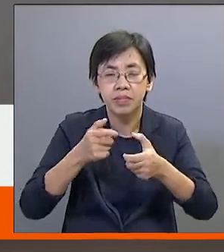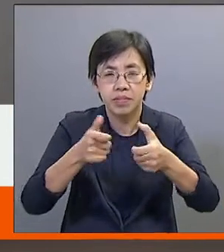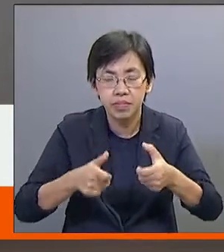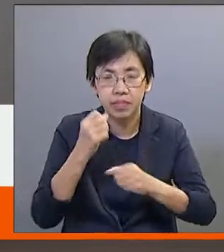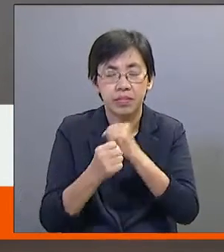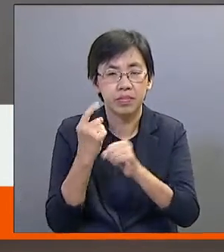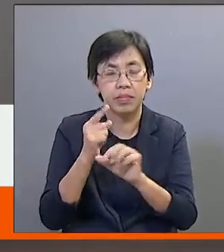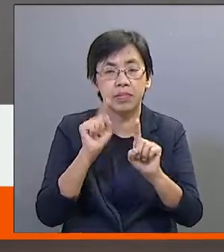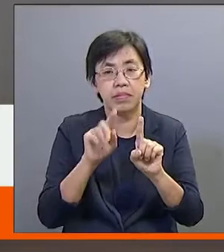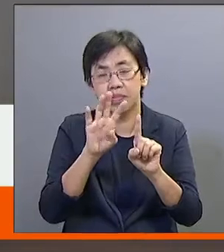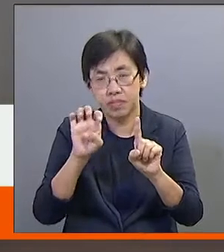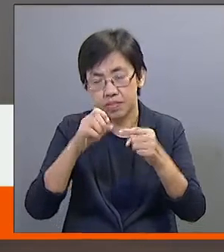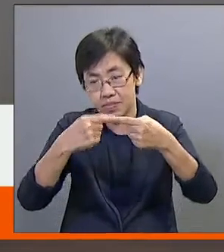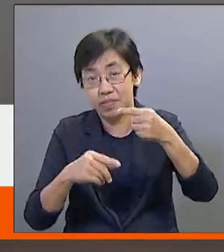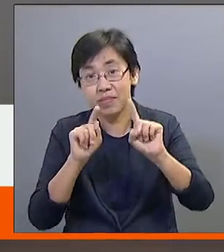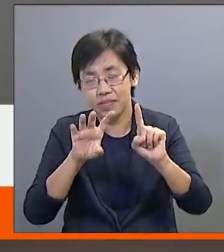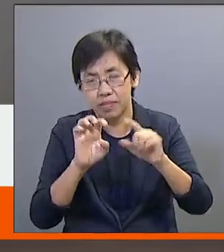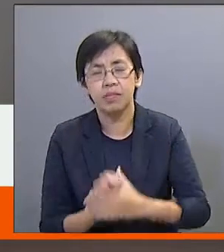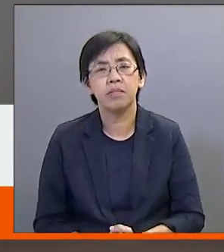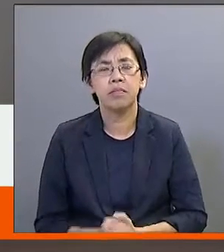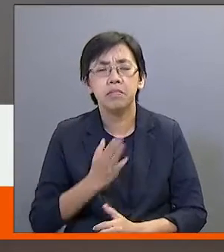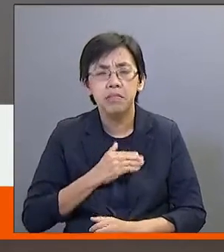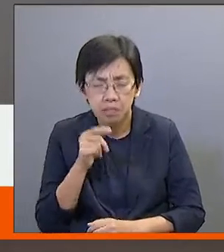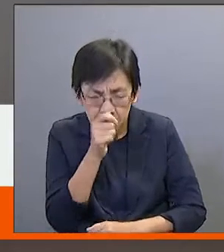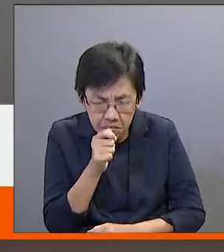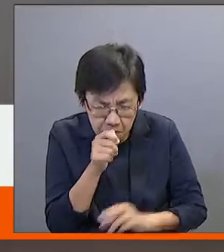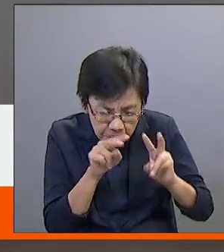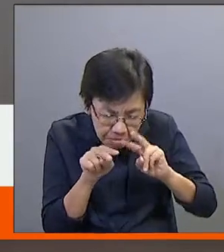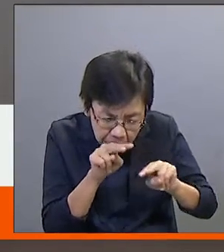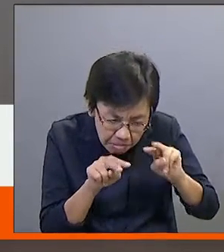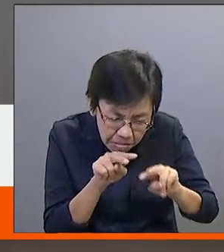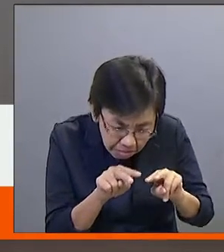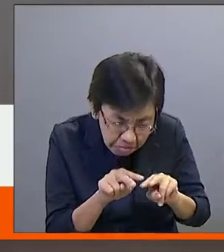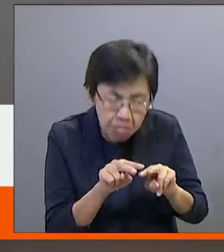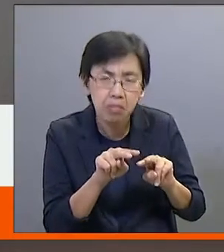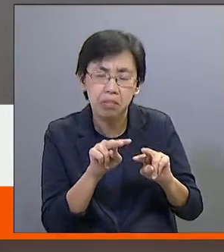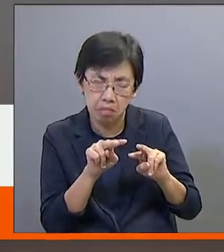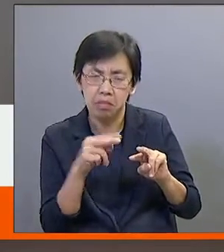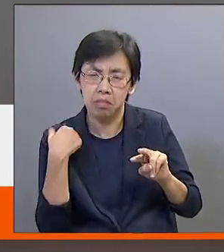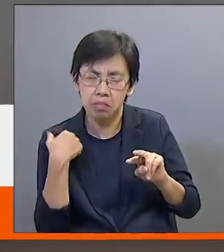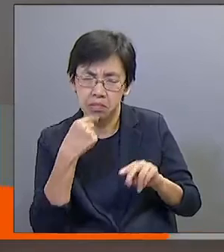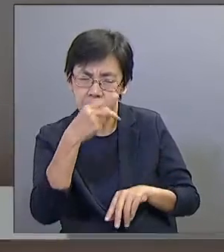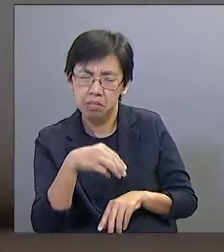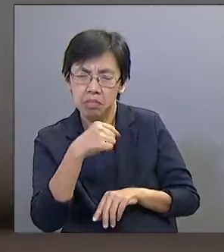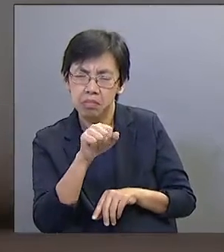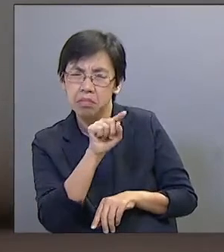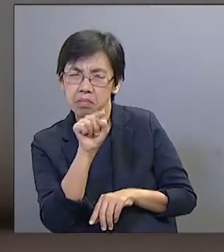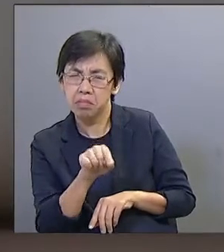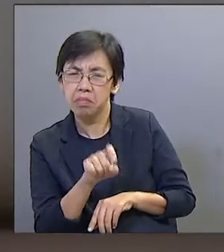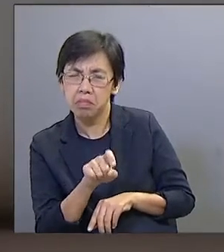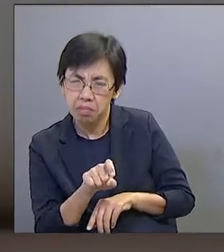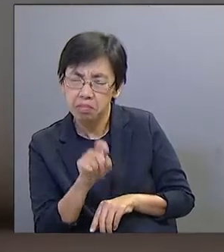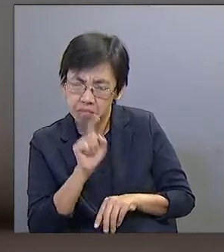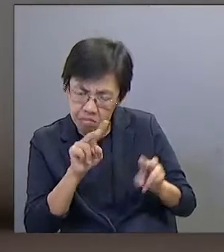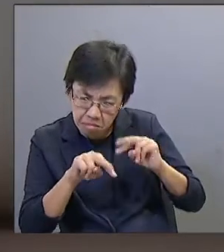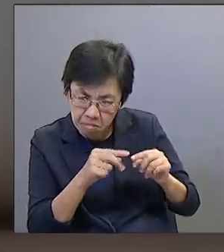ณ 1,400 เรื่องเท่าที่เราสแกนออกมาตอนนี้ก็มีงานสาก 10 ดผลงานทอยู่ใขายทตองดูแร